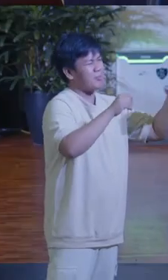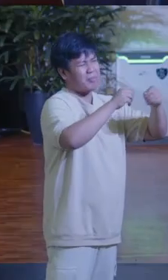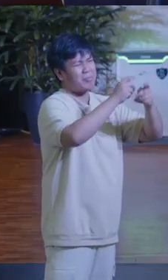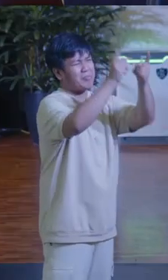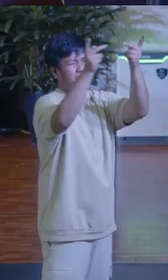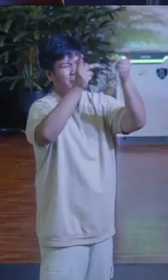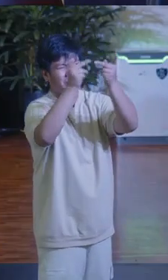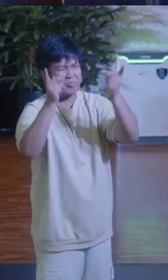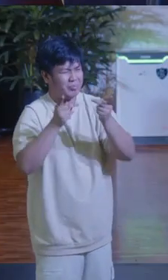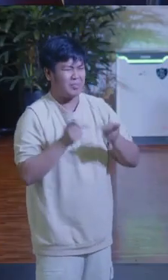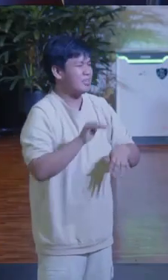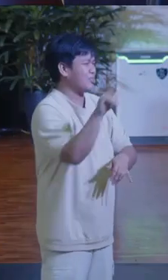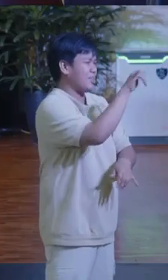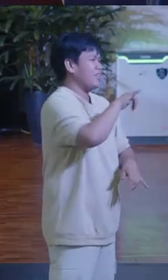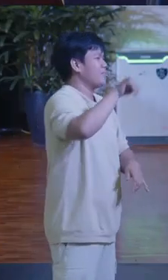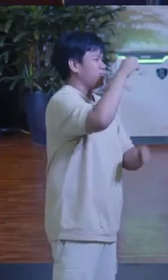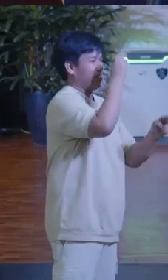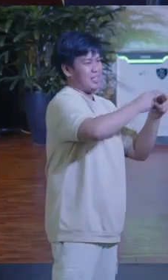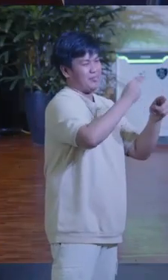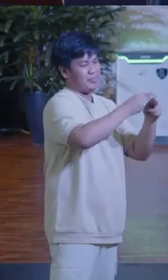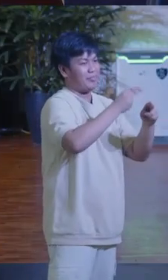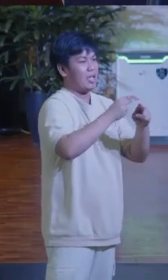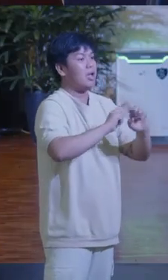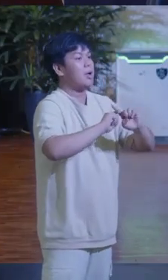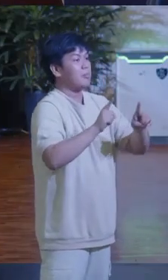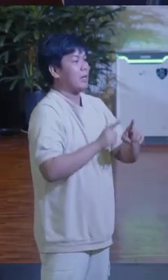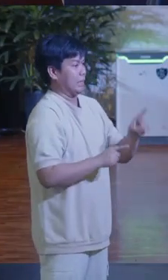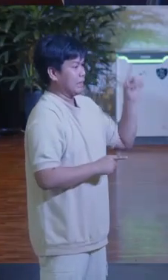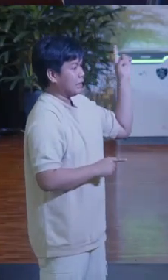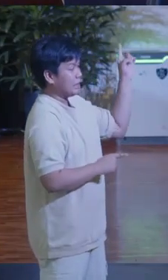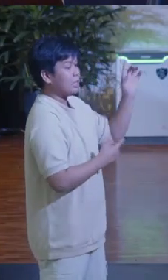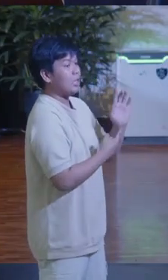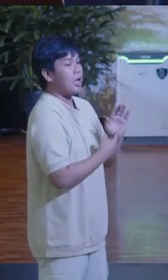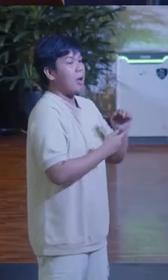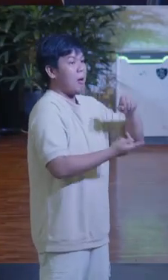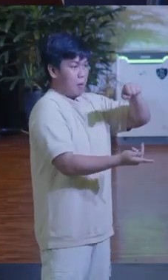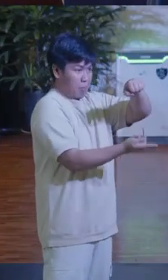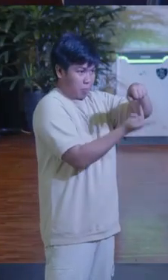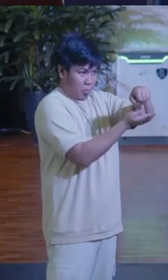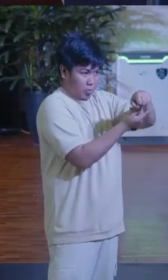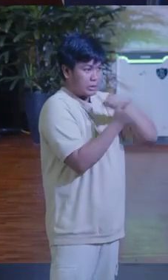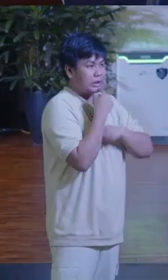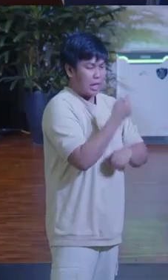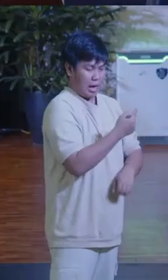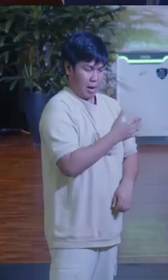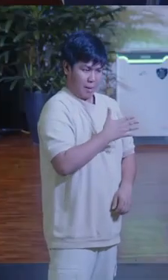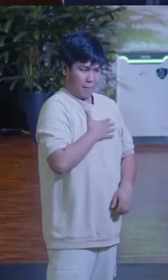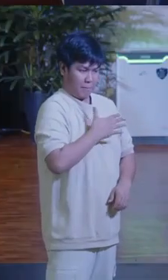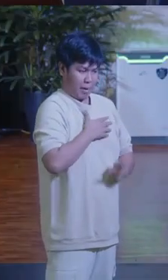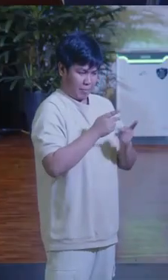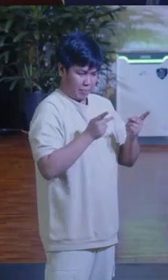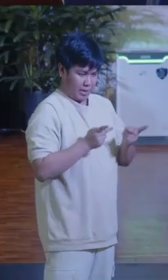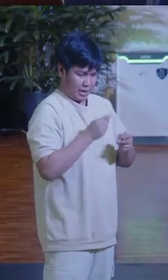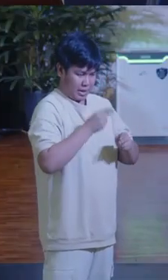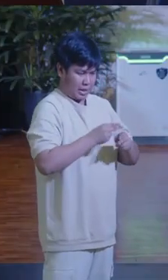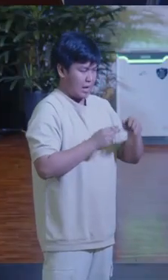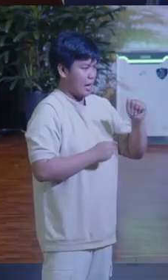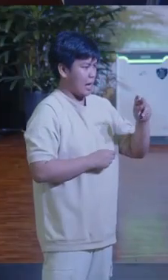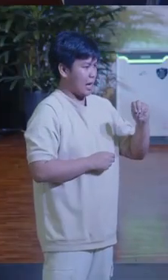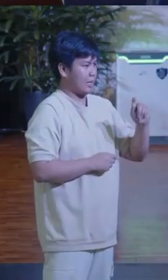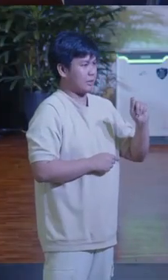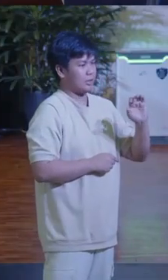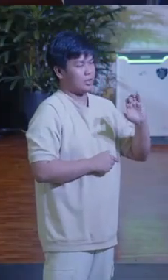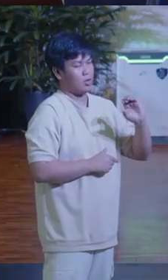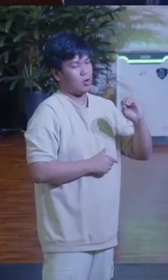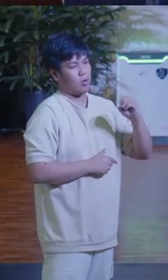ang Antioch. No? Kaya nga yung isang pag-aaral natin sa Book of Acts, si Pablo ay nagtuturo at